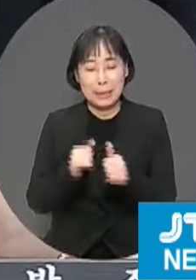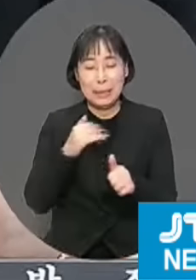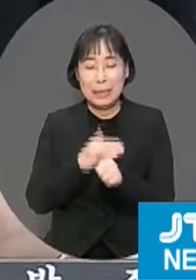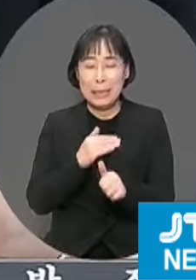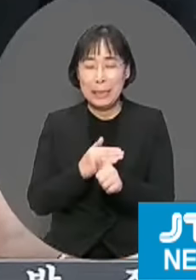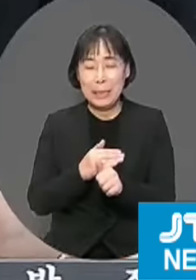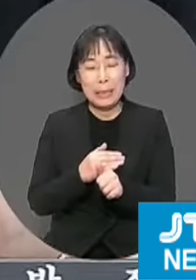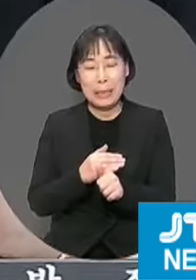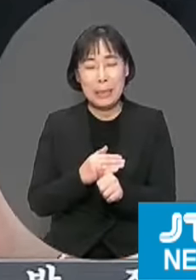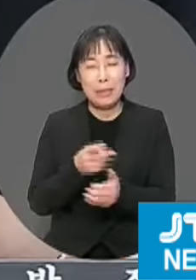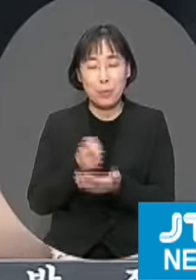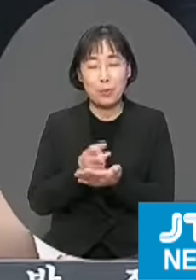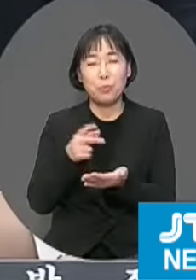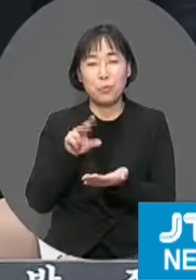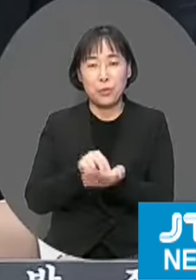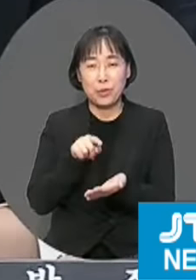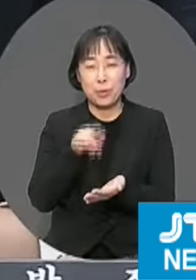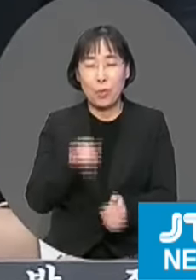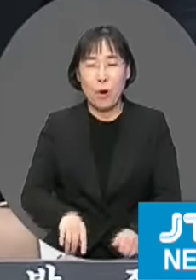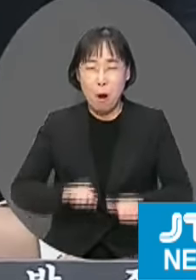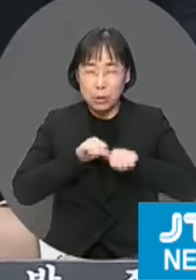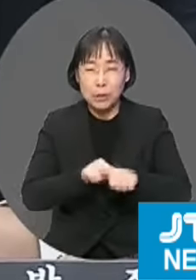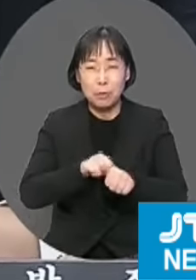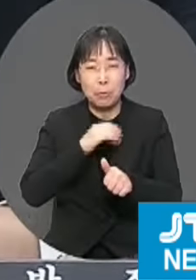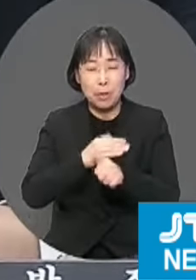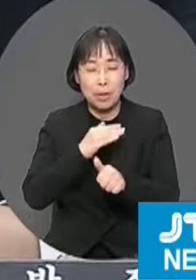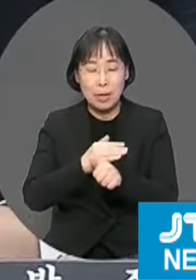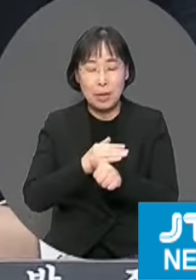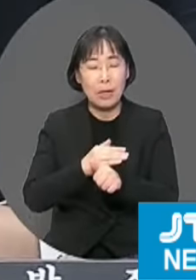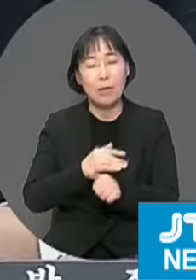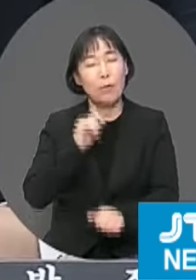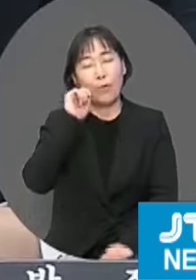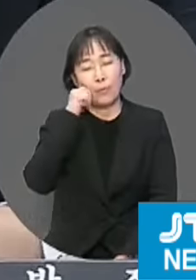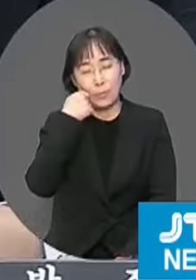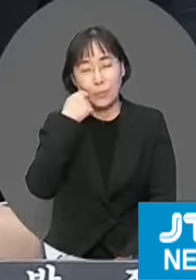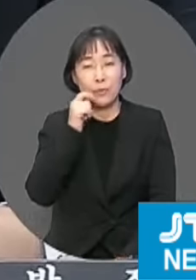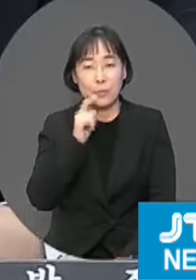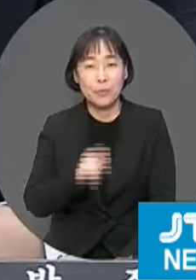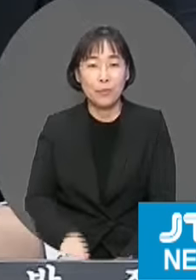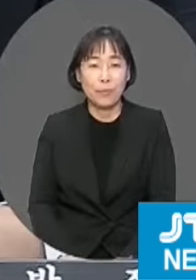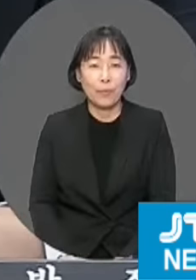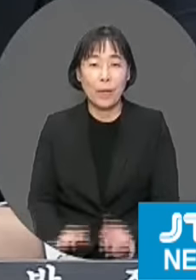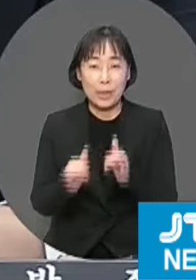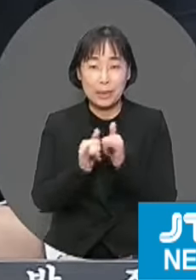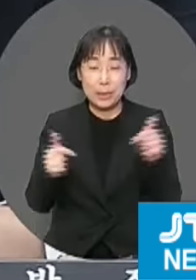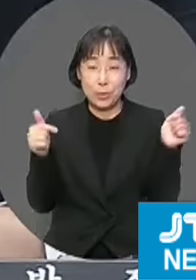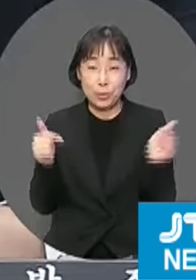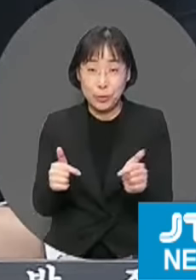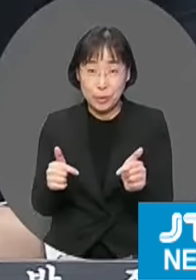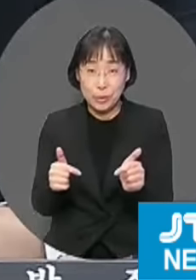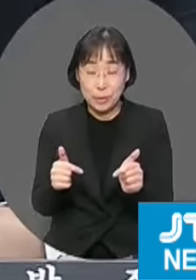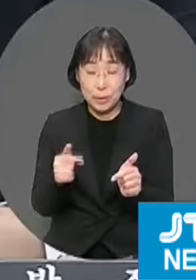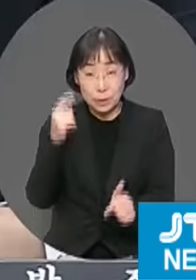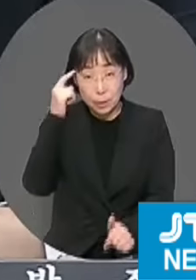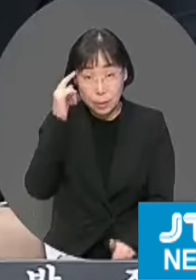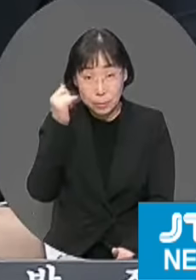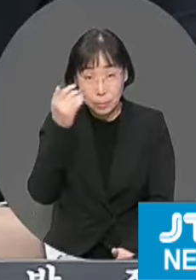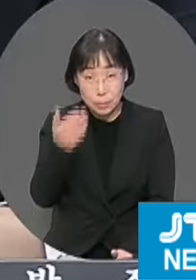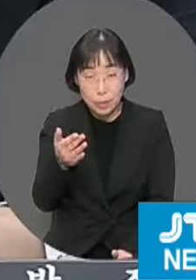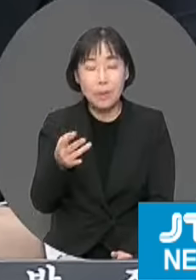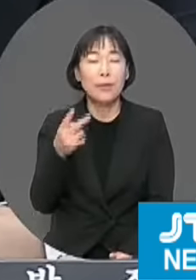계속해서 진행하겠지만 예, 예. 강제로 구조 조정할 수는 없는 상황입니다. 그럼 어쨌든 인원을 줄이겠다는 의지는 있으신 건가요? 네.